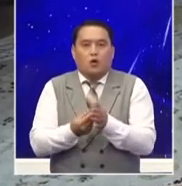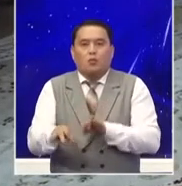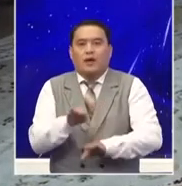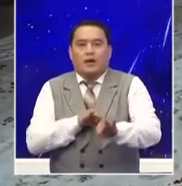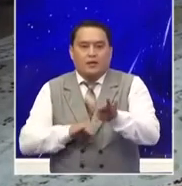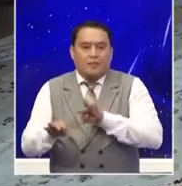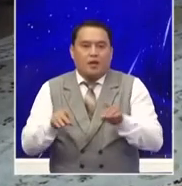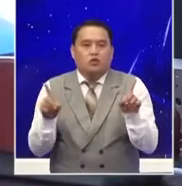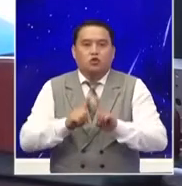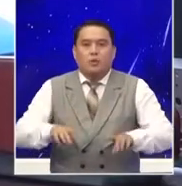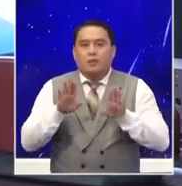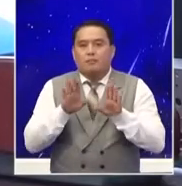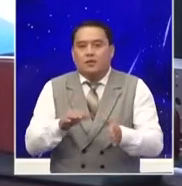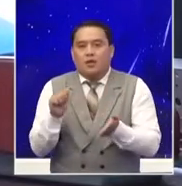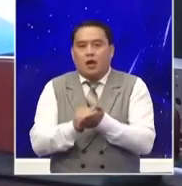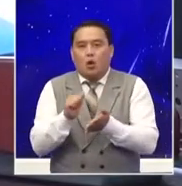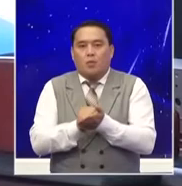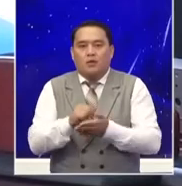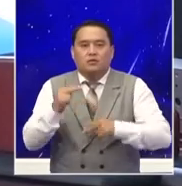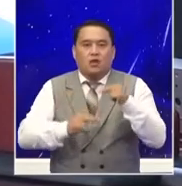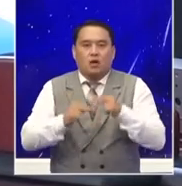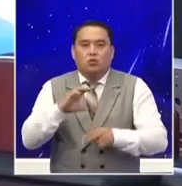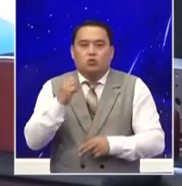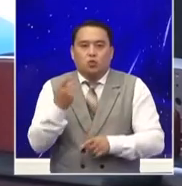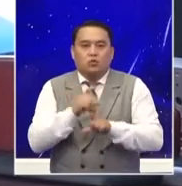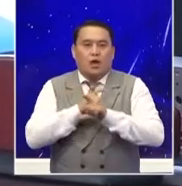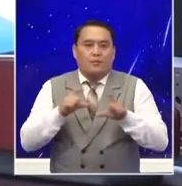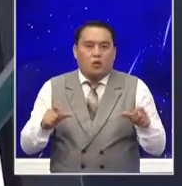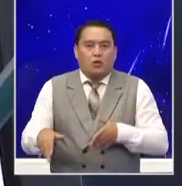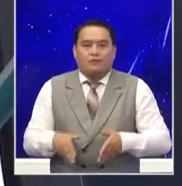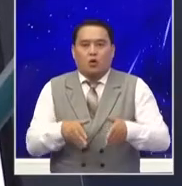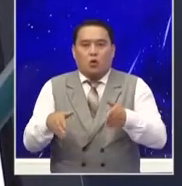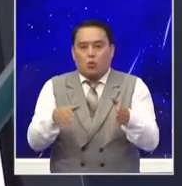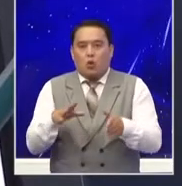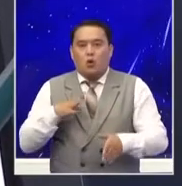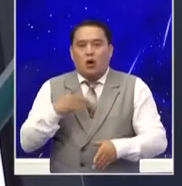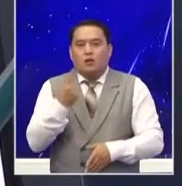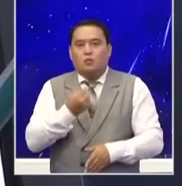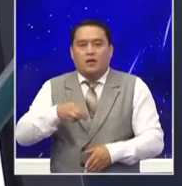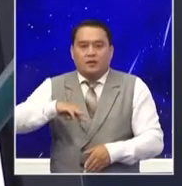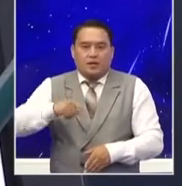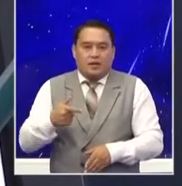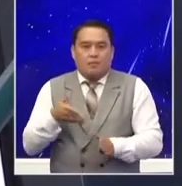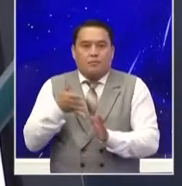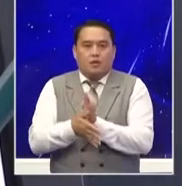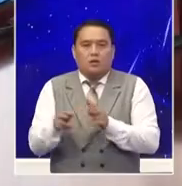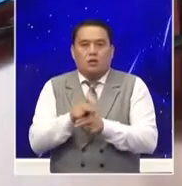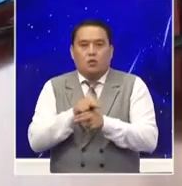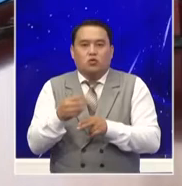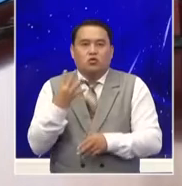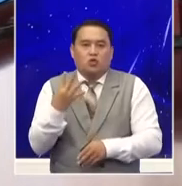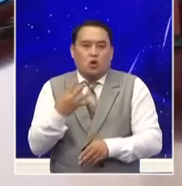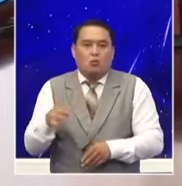бюджета. Особое место в этом документе уделяется строительству социальных объектов и автодорог. Так, более 1 миллиарда тенге потратят на капитальный